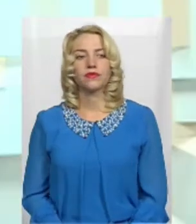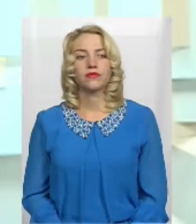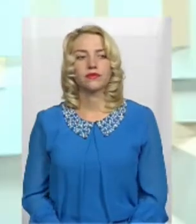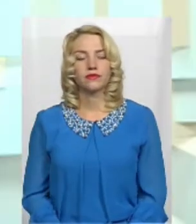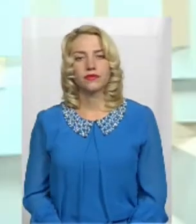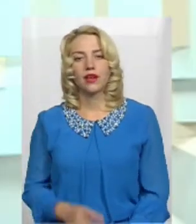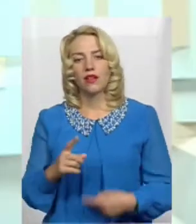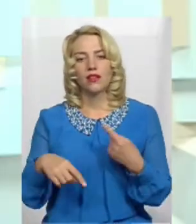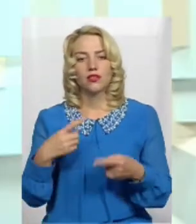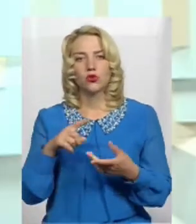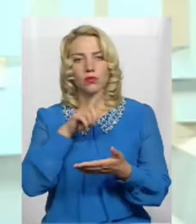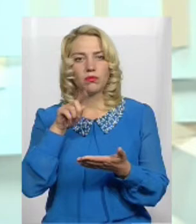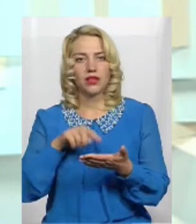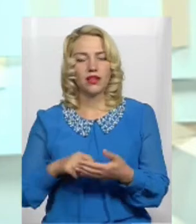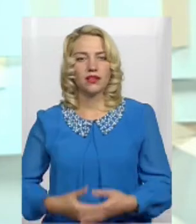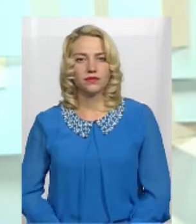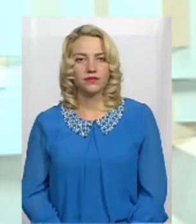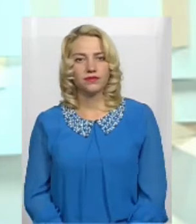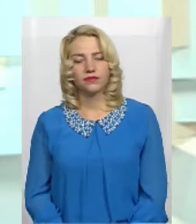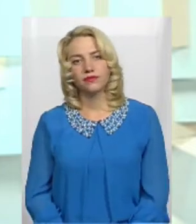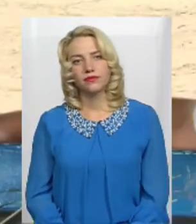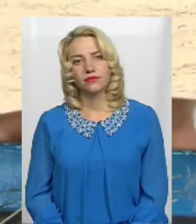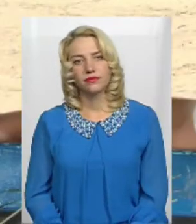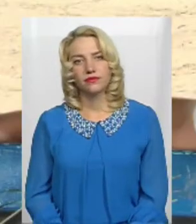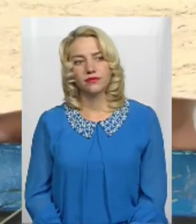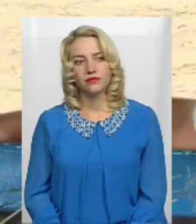відповідь. Прошу наступне запитання.